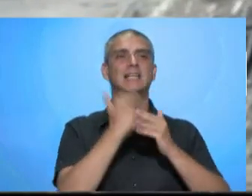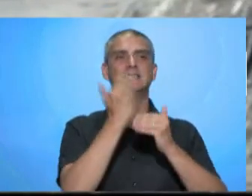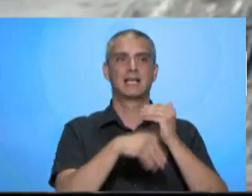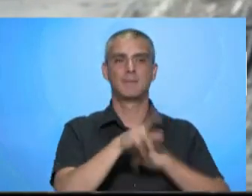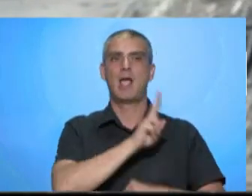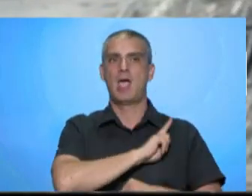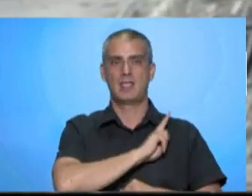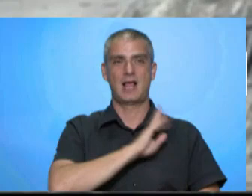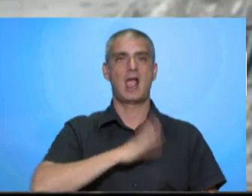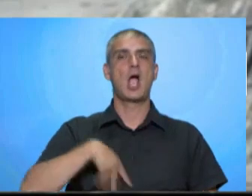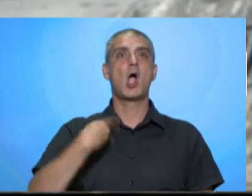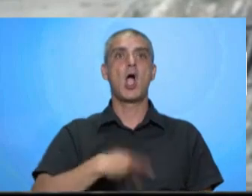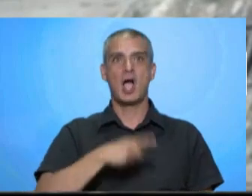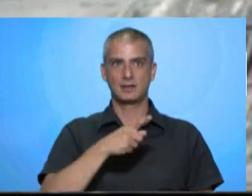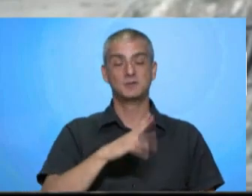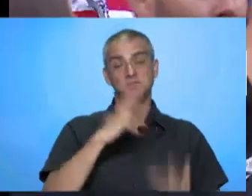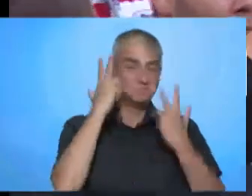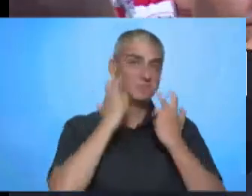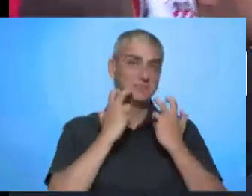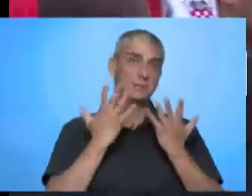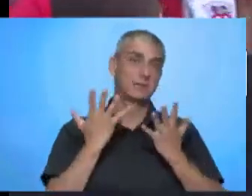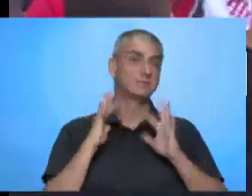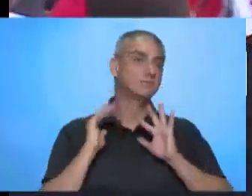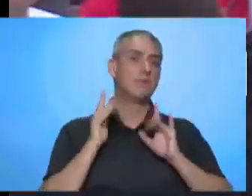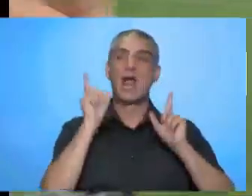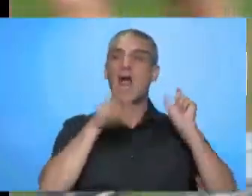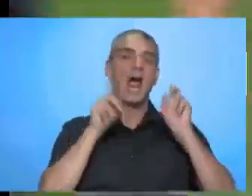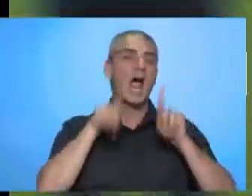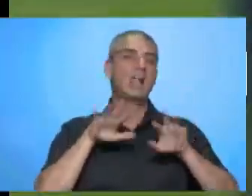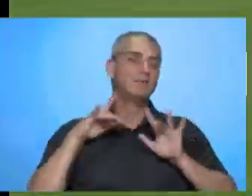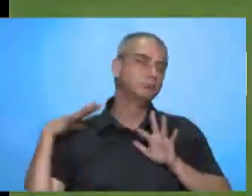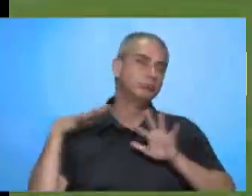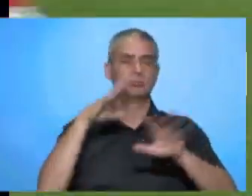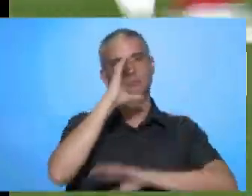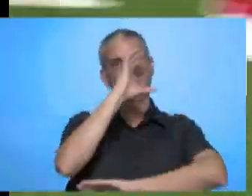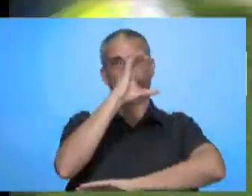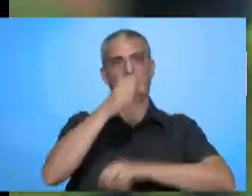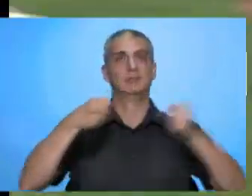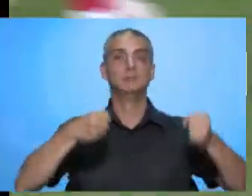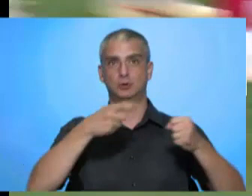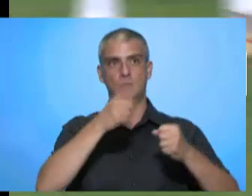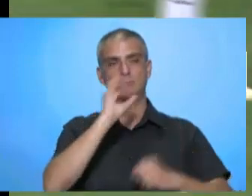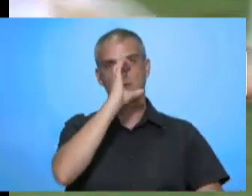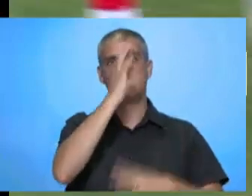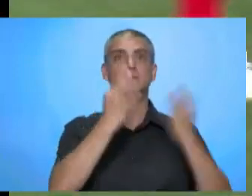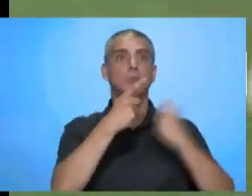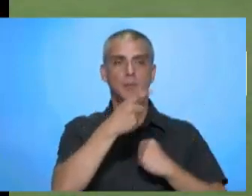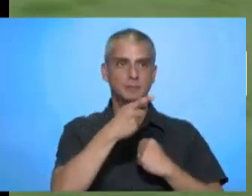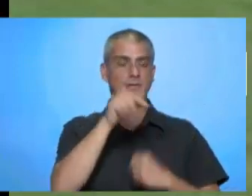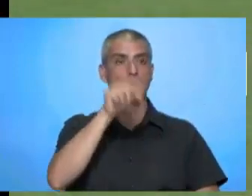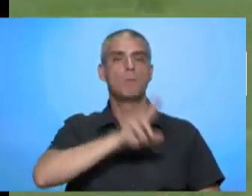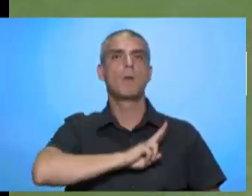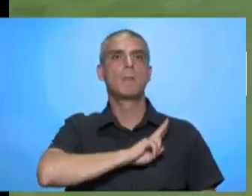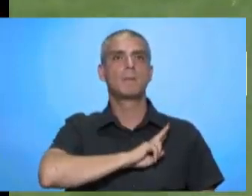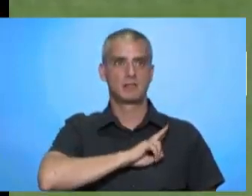אנגליה, קרואטיה. מצפים כאן לאלפי בני אדם שיגיעו לשוק על מנת לצפות במשחק הזה. כאן